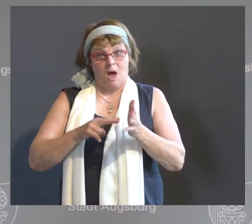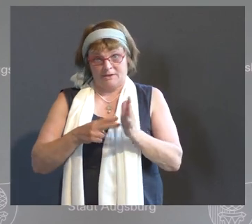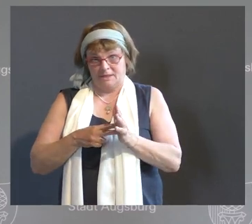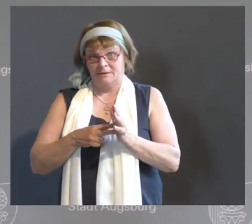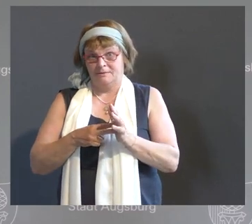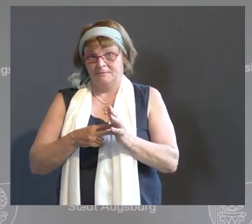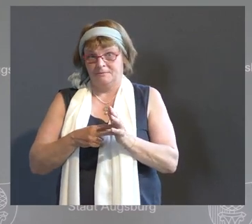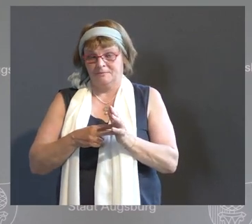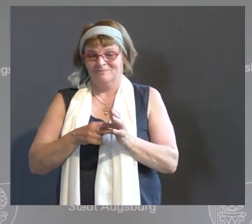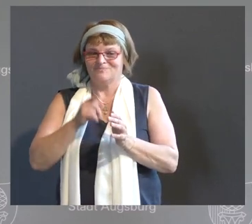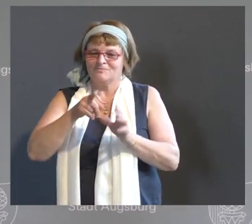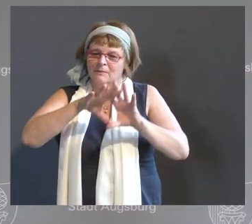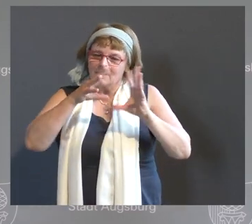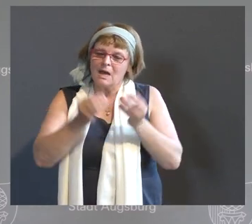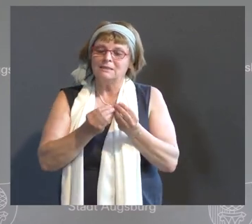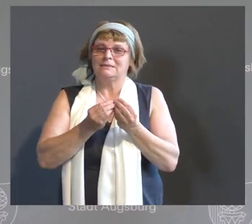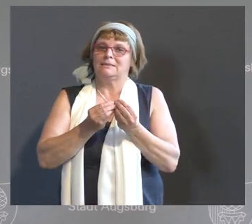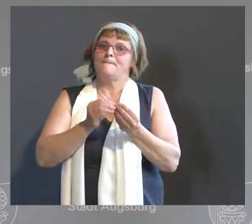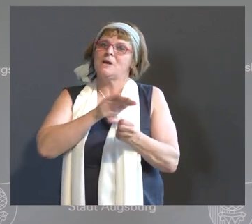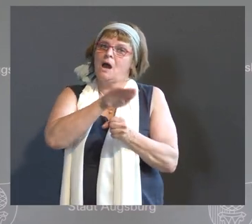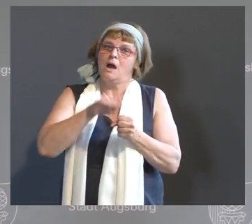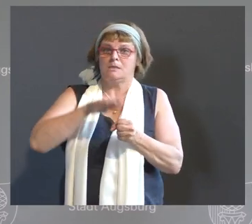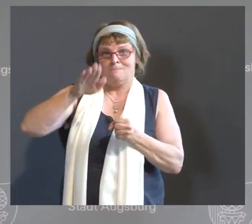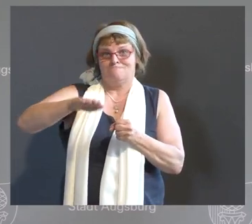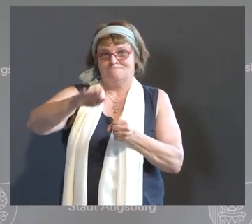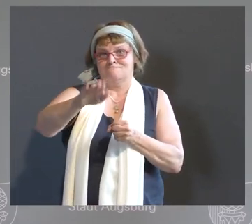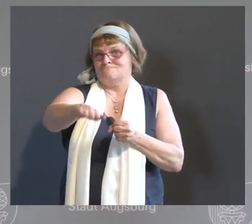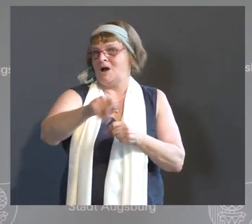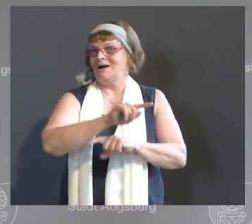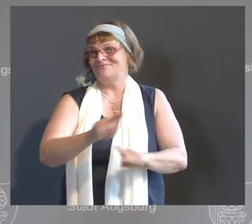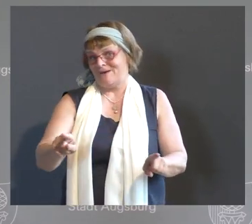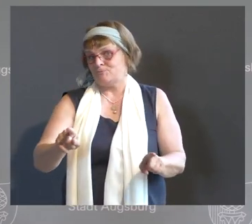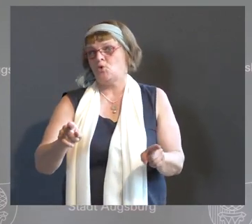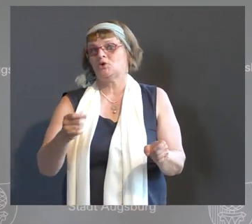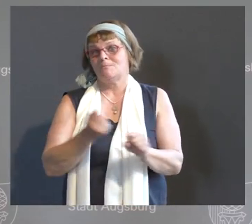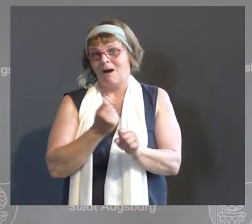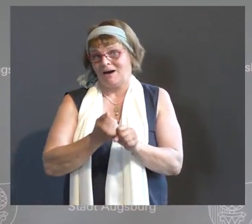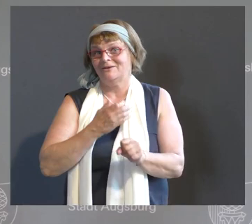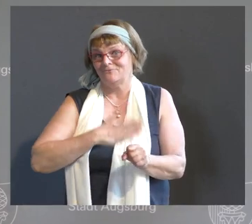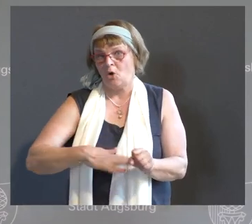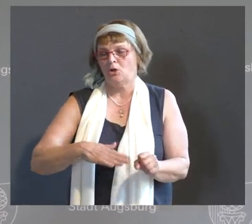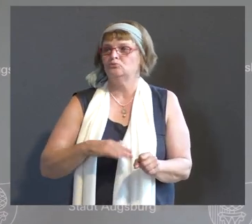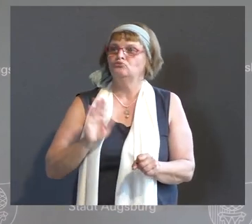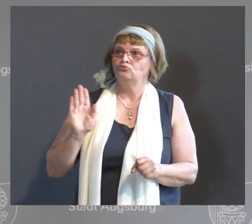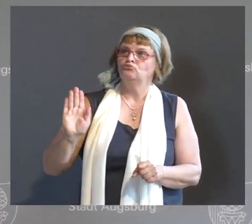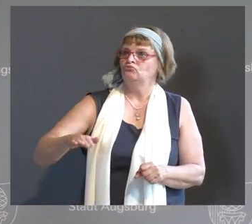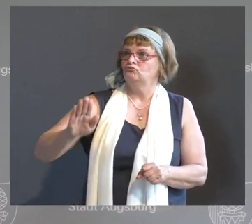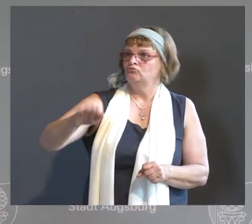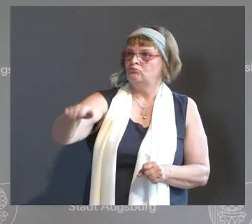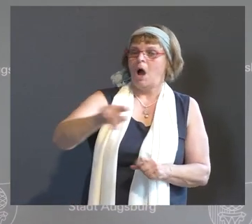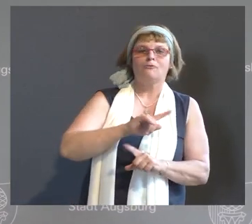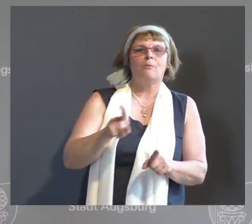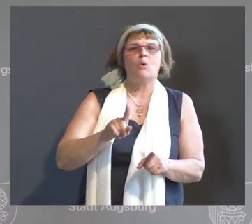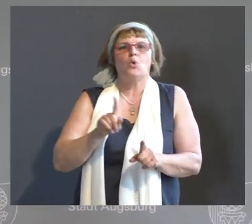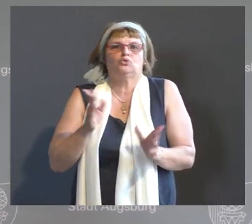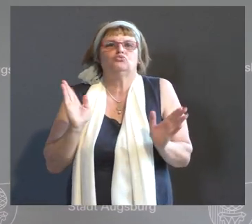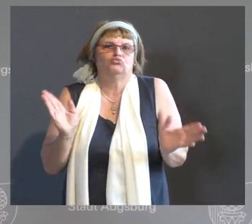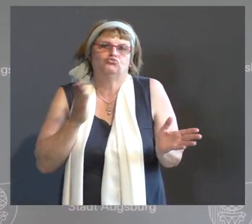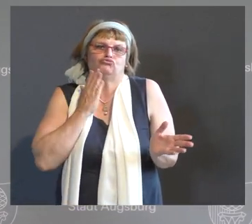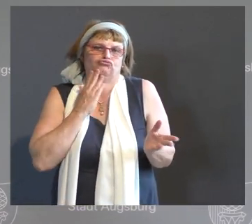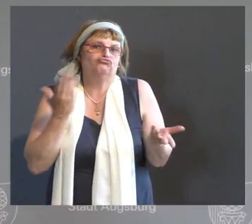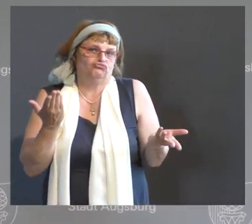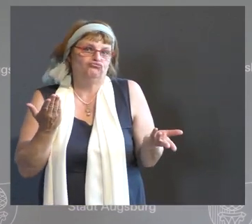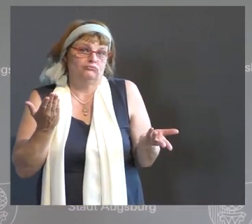werden in diesem ganzen Bereich Parkverbot machen. Da könnte man jetzt vielleicht auf den ersten Blick denken, naja, Parkverbot ist nicht die große Meldung. Wir haben aber festgestellt,